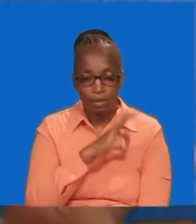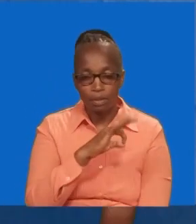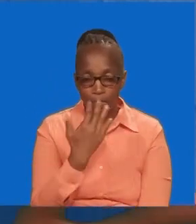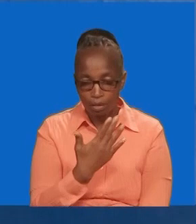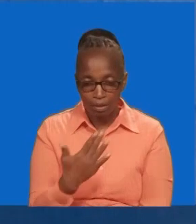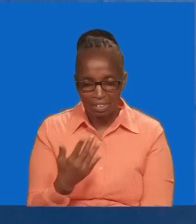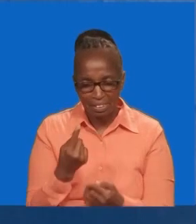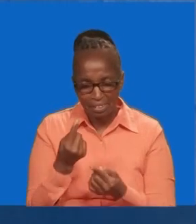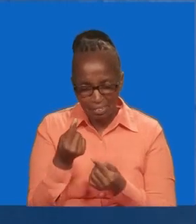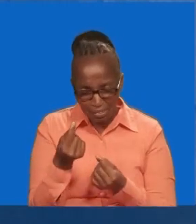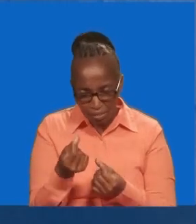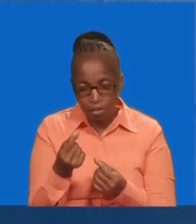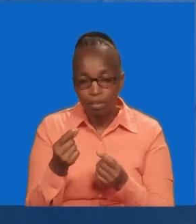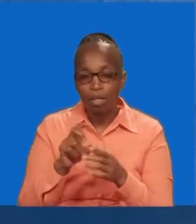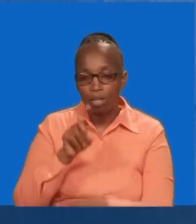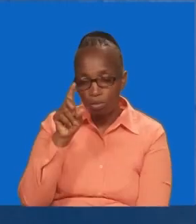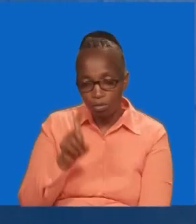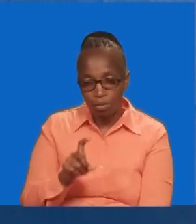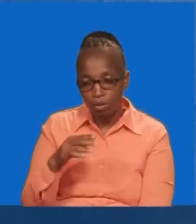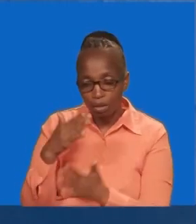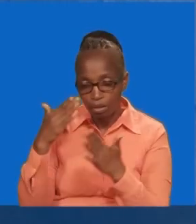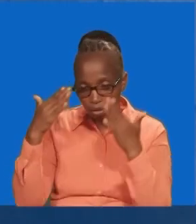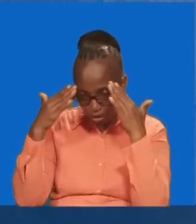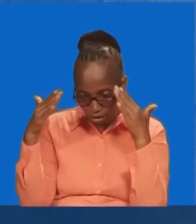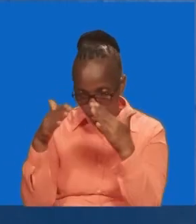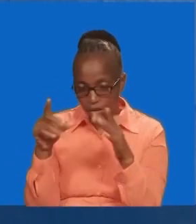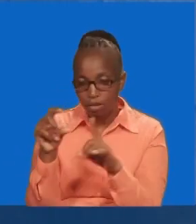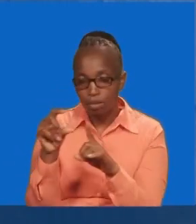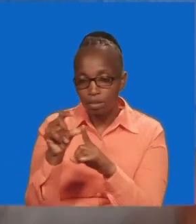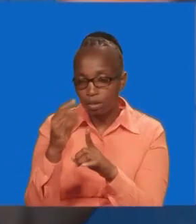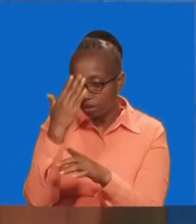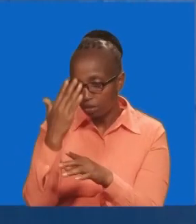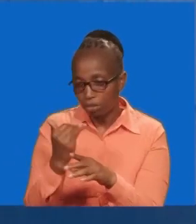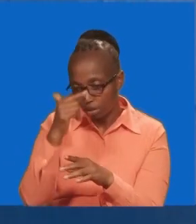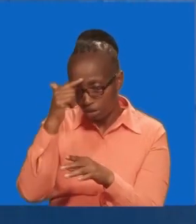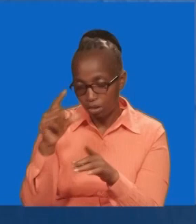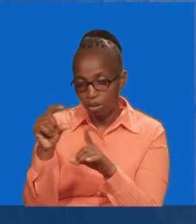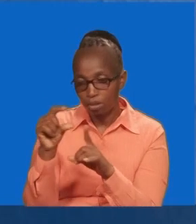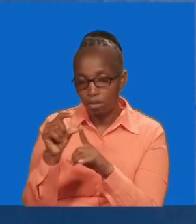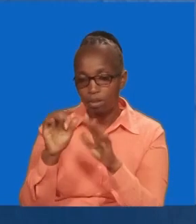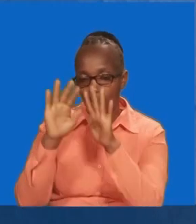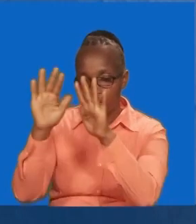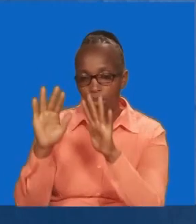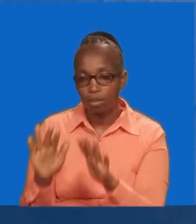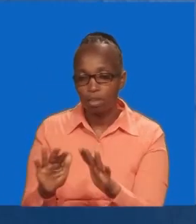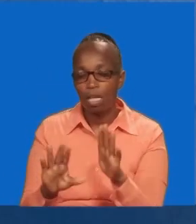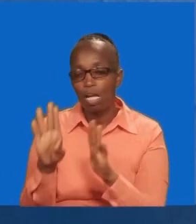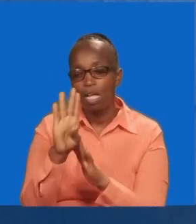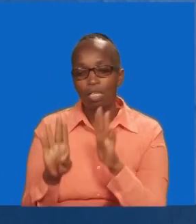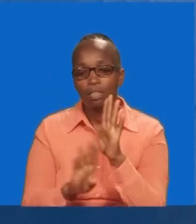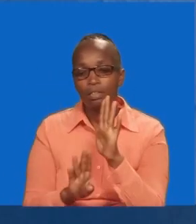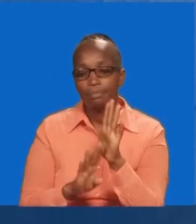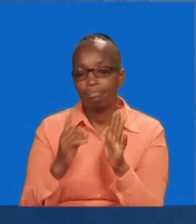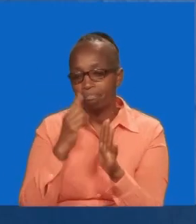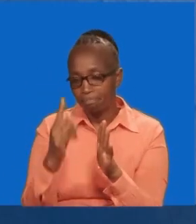ni machache. Kwa hivyo, lazima tuzingatie hili neno, maana ni la maana sana. Biblia sema